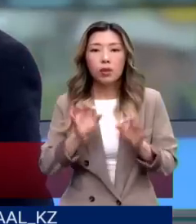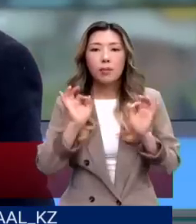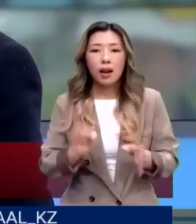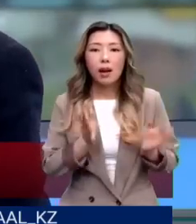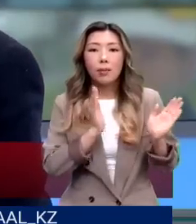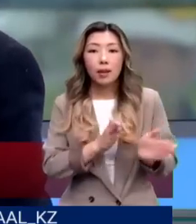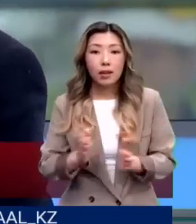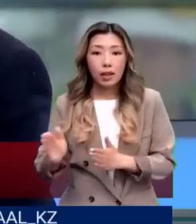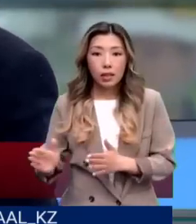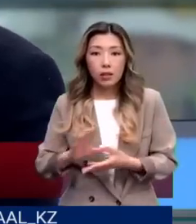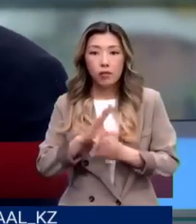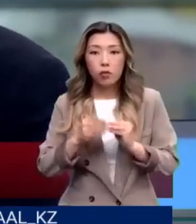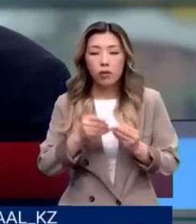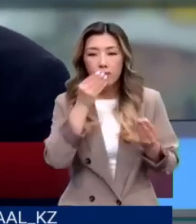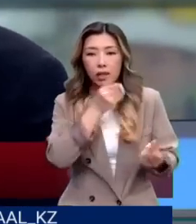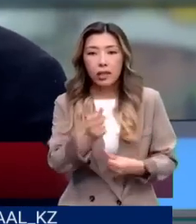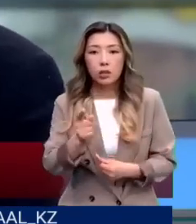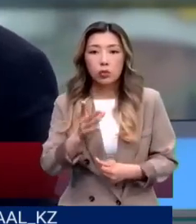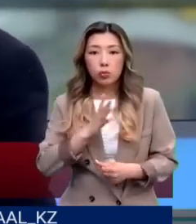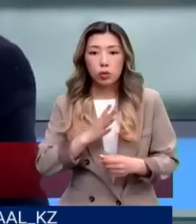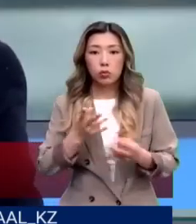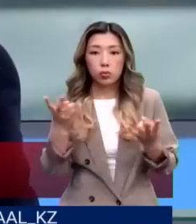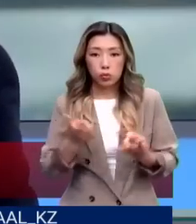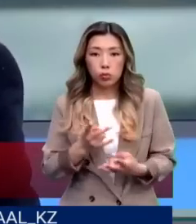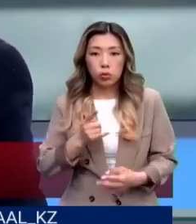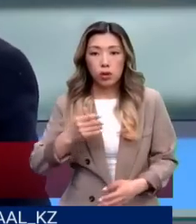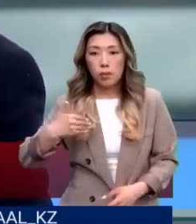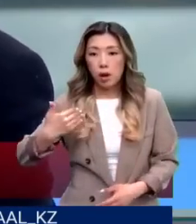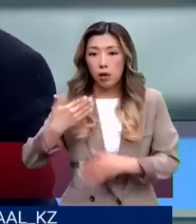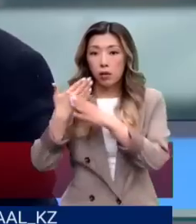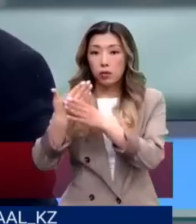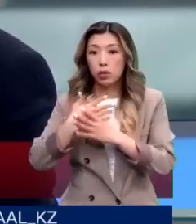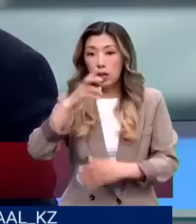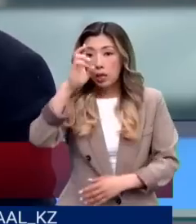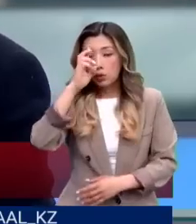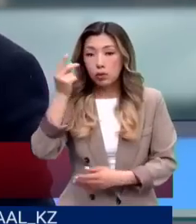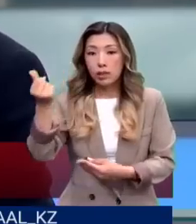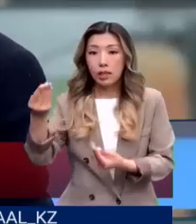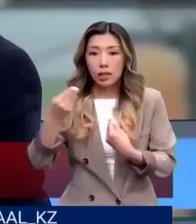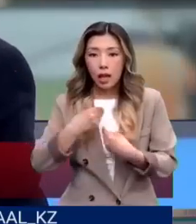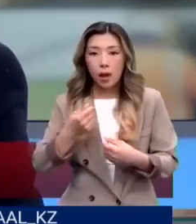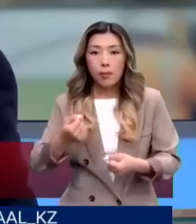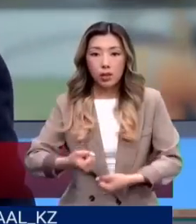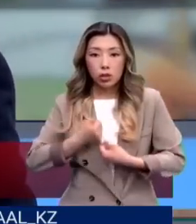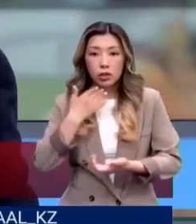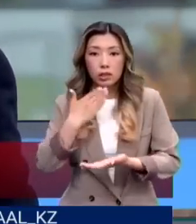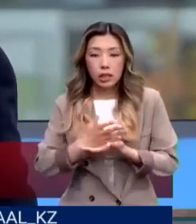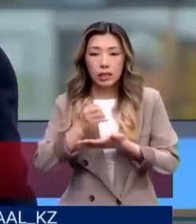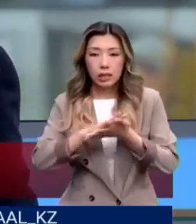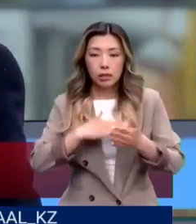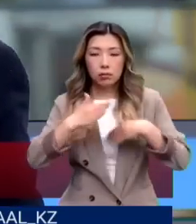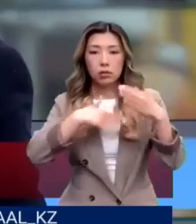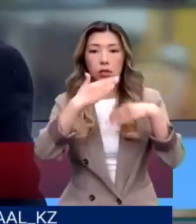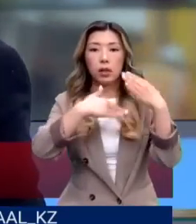угла поставить реальный сектор экономики, который, получая государственную поддержку, получая государственные деньги, должен встречные обязательства реализовывать